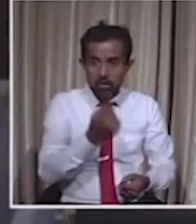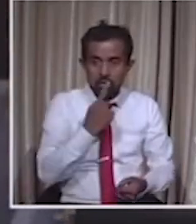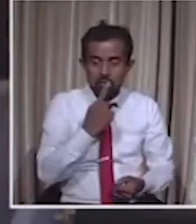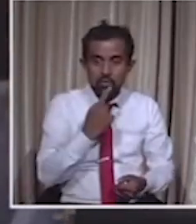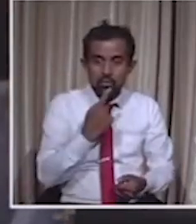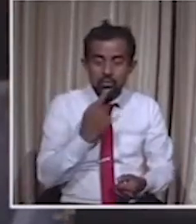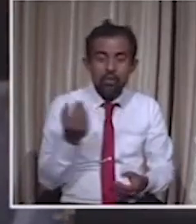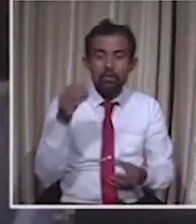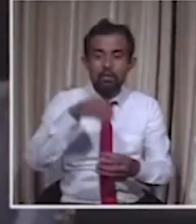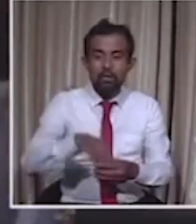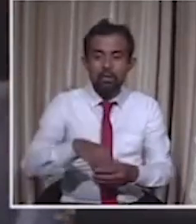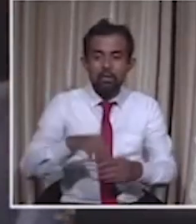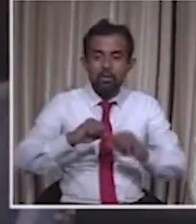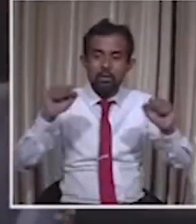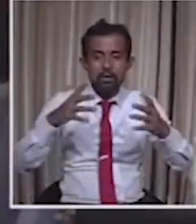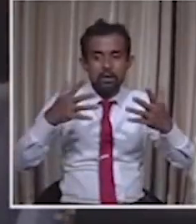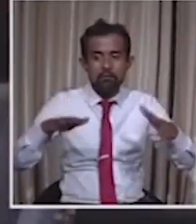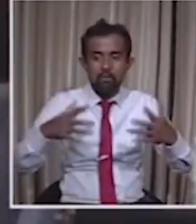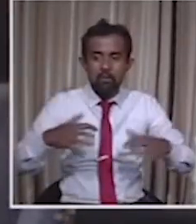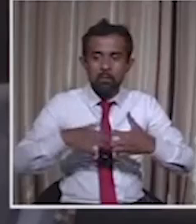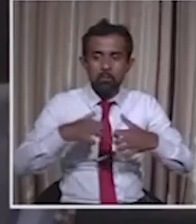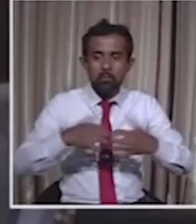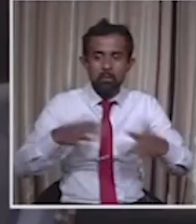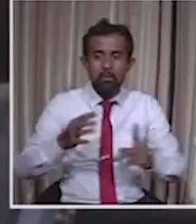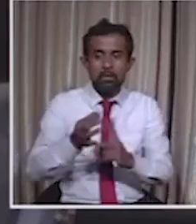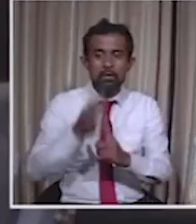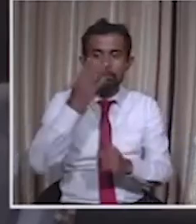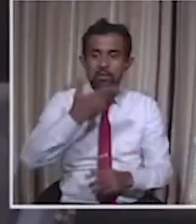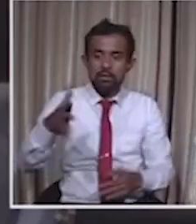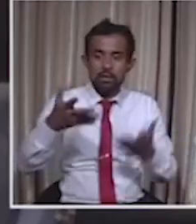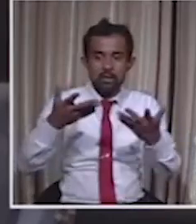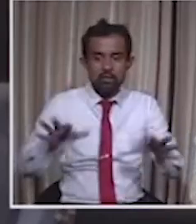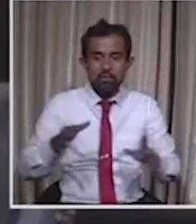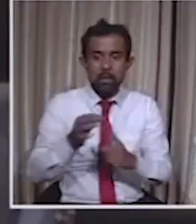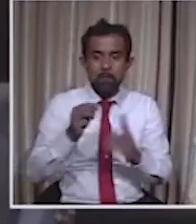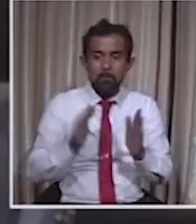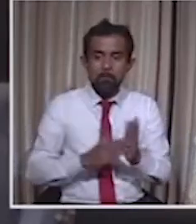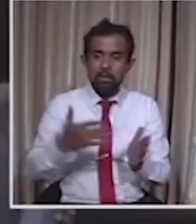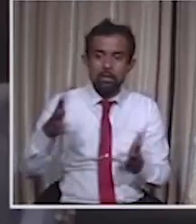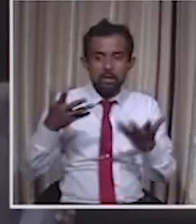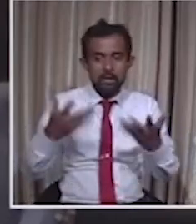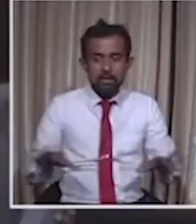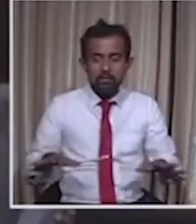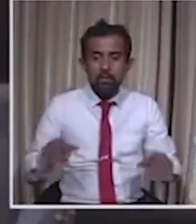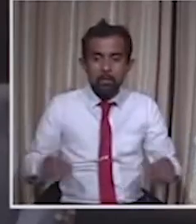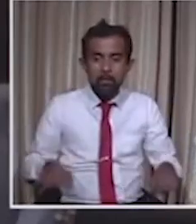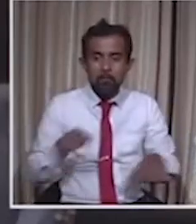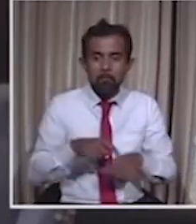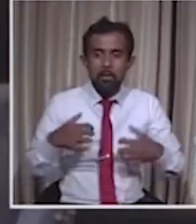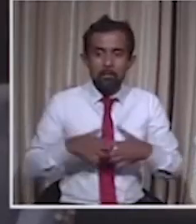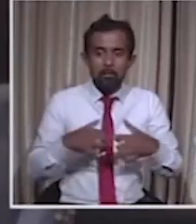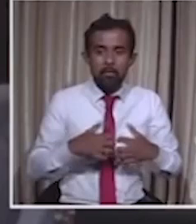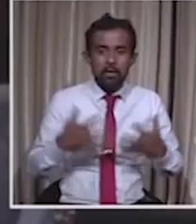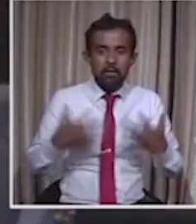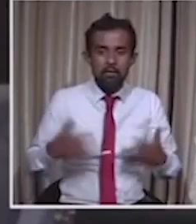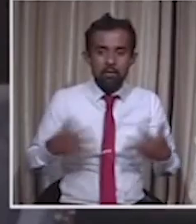මොකටද දාන්නේ දැන් අර්බුදය ඉවරයි අගමැති එළවල ජනාධිපති එළවල ඉවරයි අගමැති ගිහිල්ලා ඉවරයි දැන් මේ වෙනකොට ඒ අර්බුදකාරී තත්ත්වය